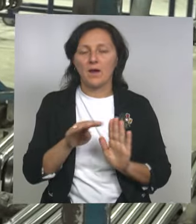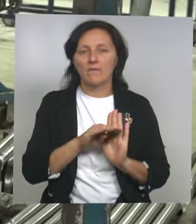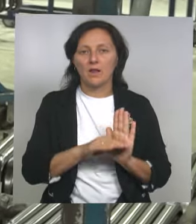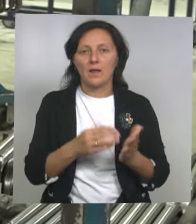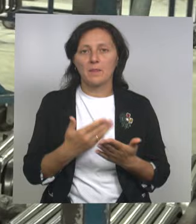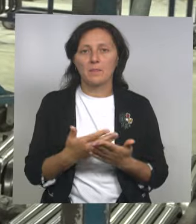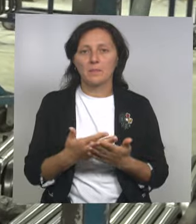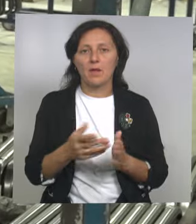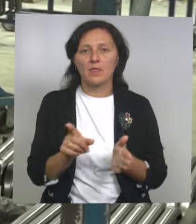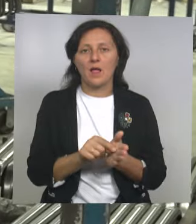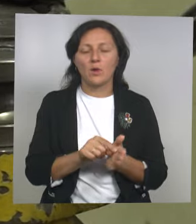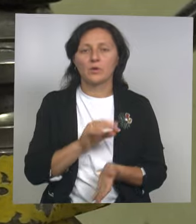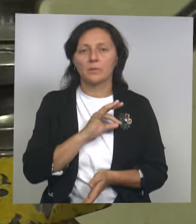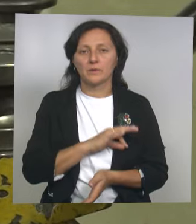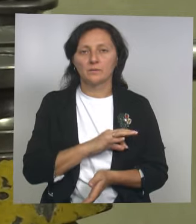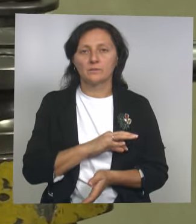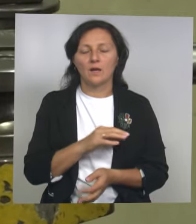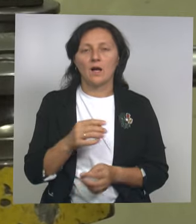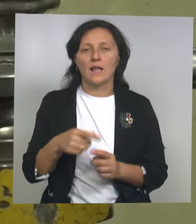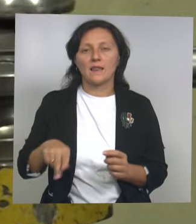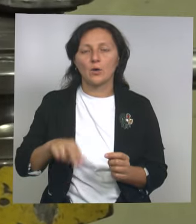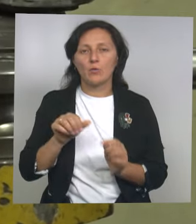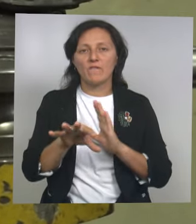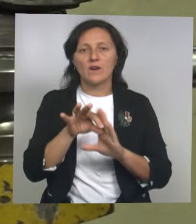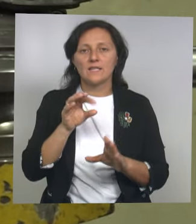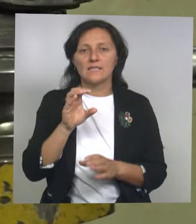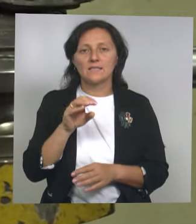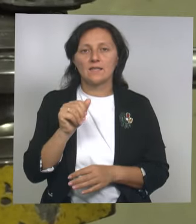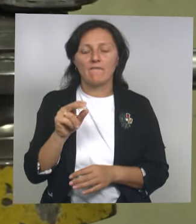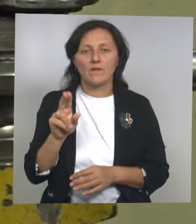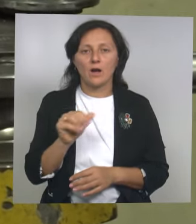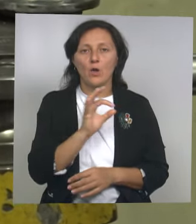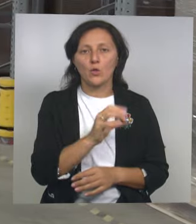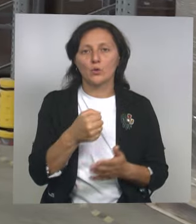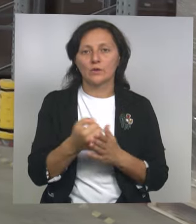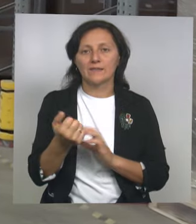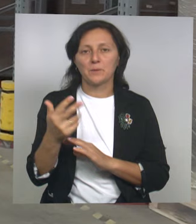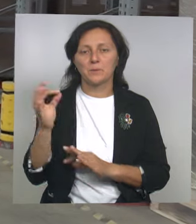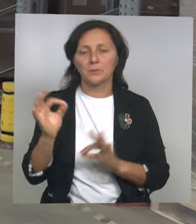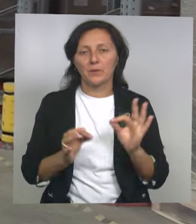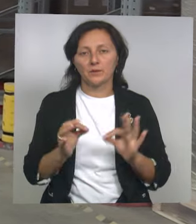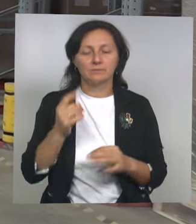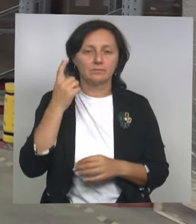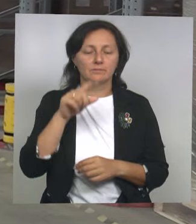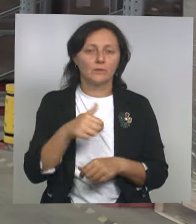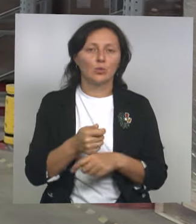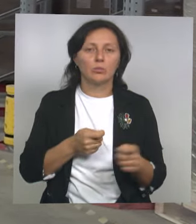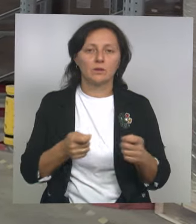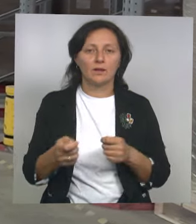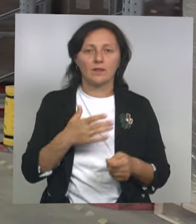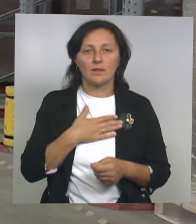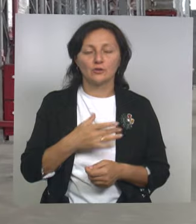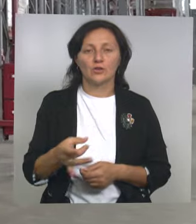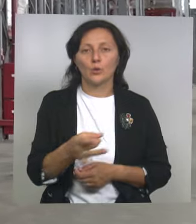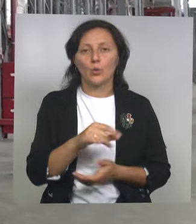налог на прибыль. Субъекты вправе выбрать ставку в диапазоне от 0 до 13,5%. По инициативе губернатора в нашем